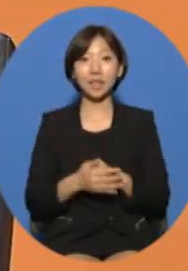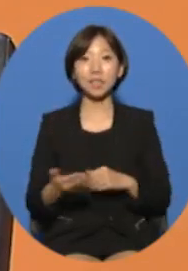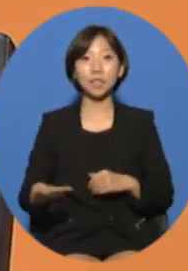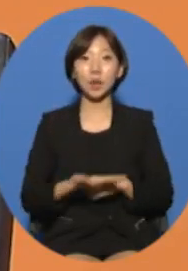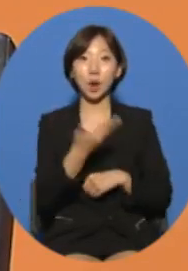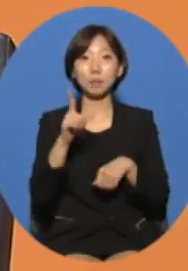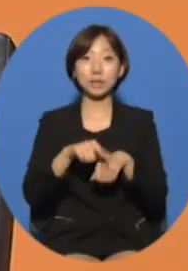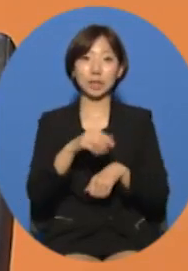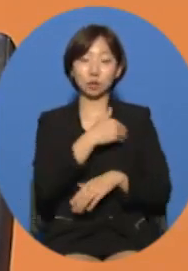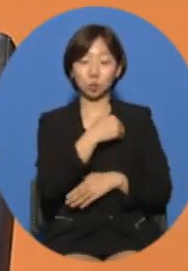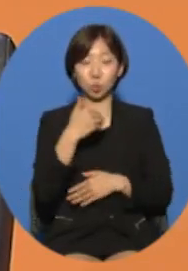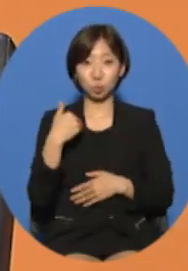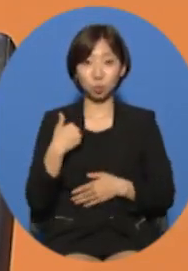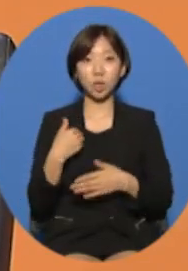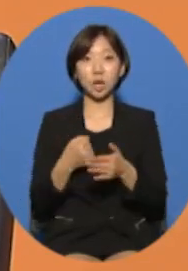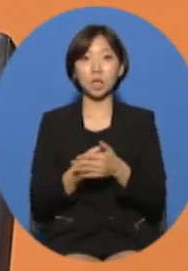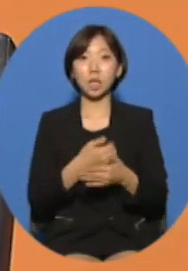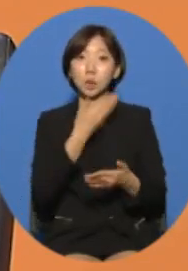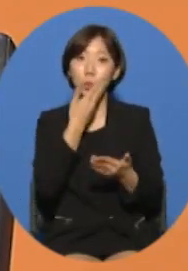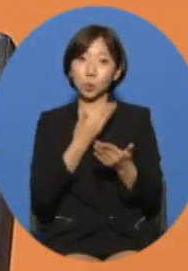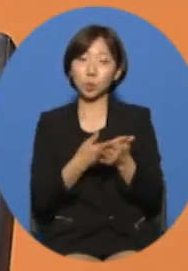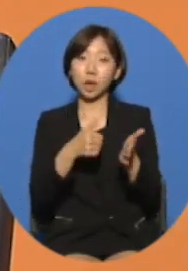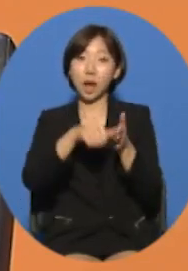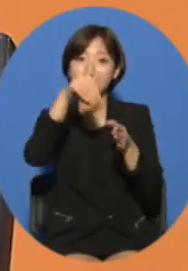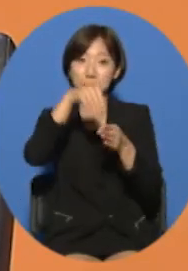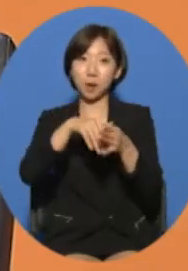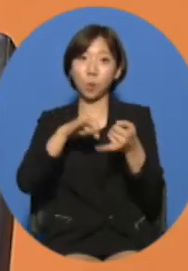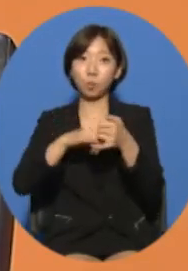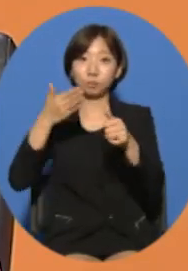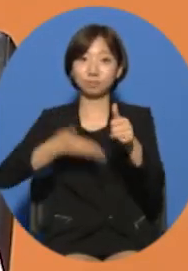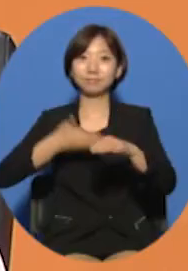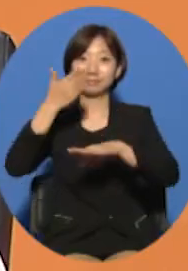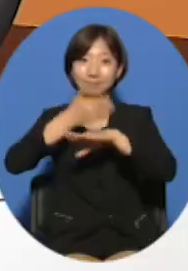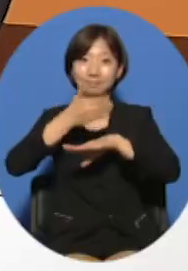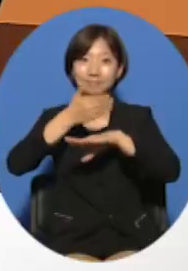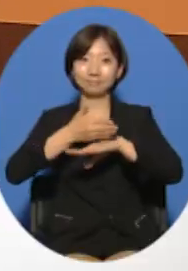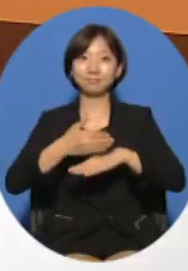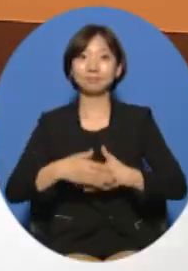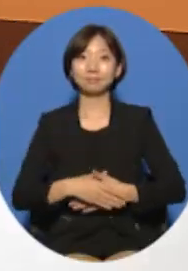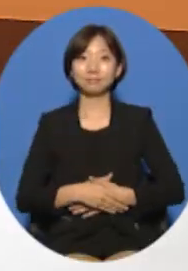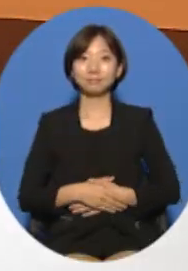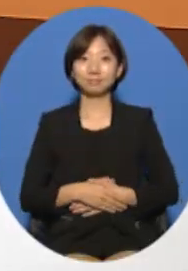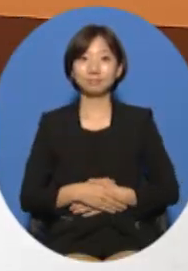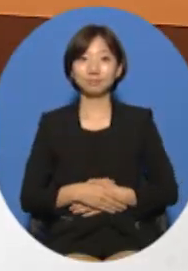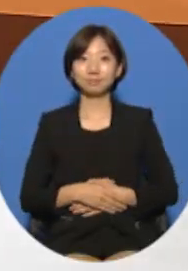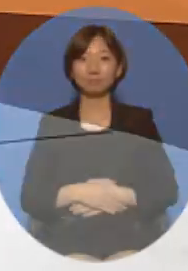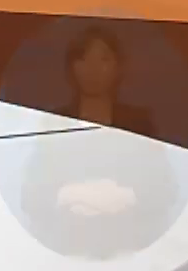시간 아직 많이 남았습니다. 소중한 한 표 꼭 행사하십시오. 대단히 고맙습니다.